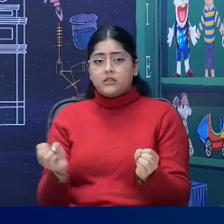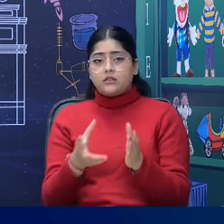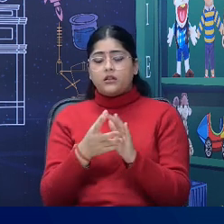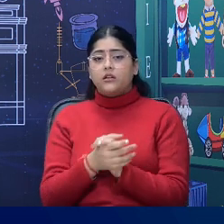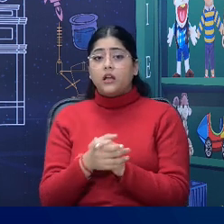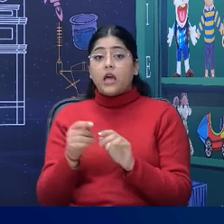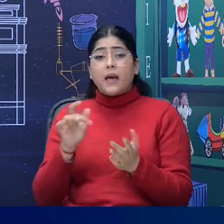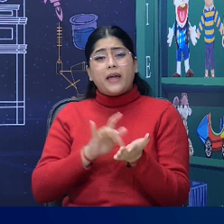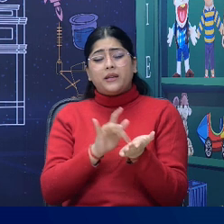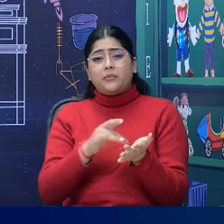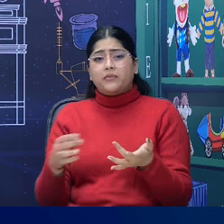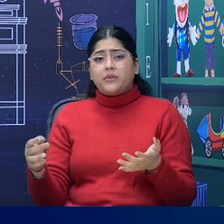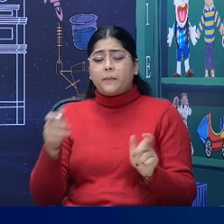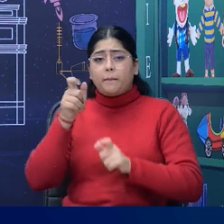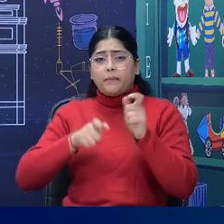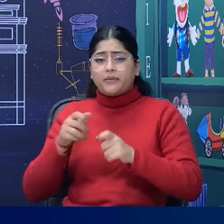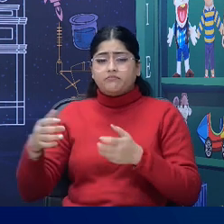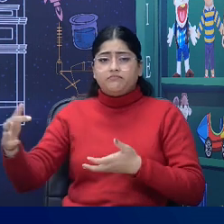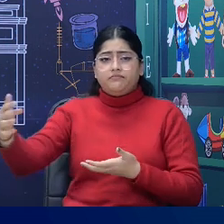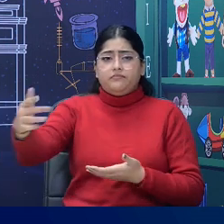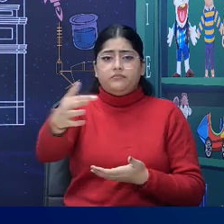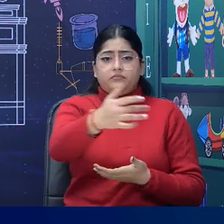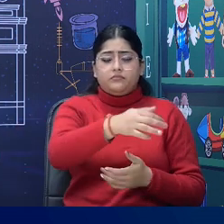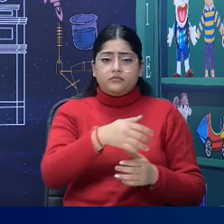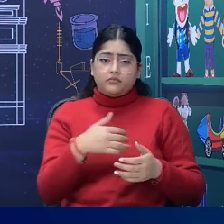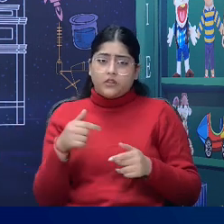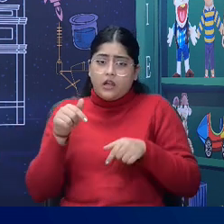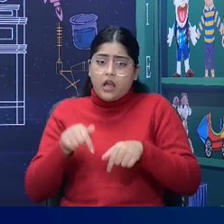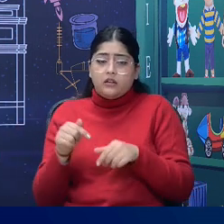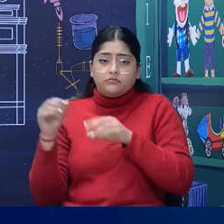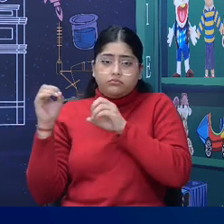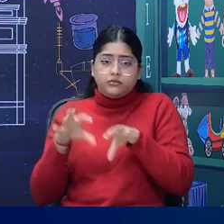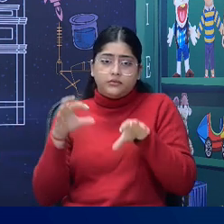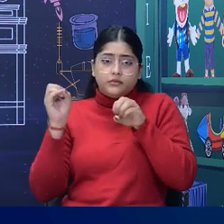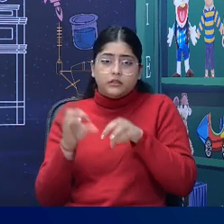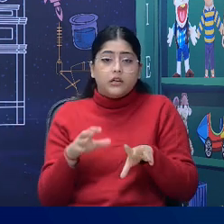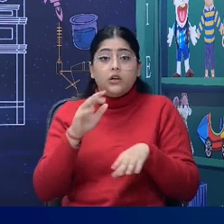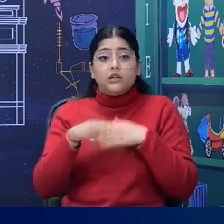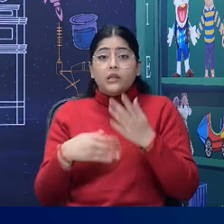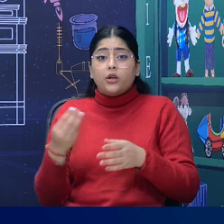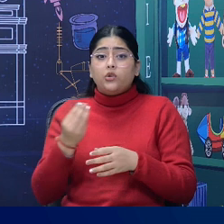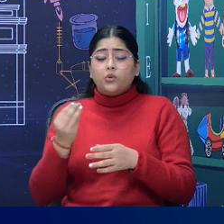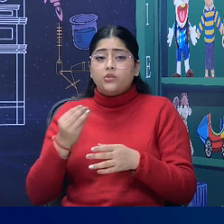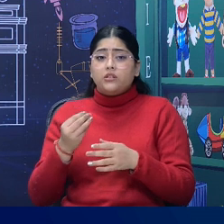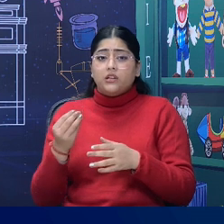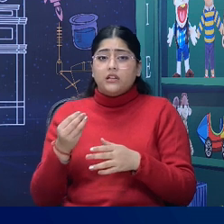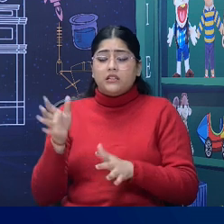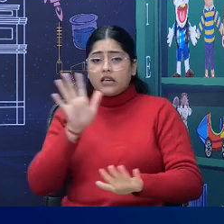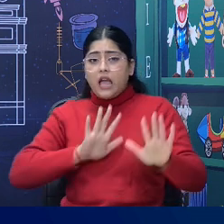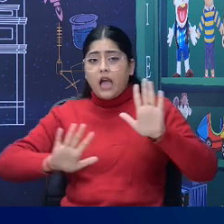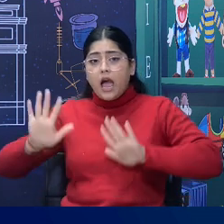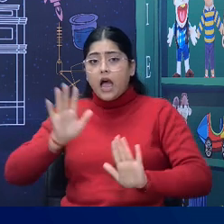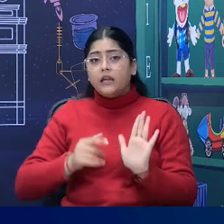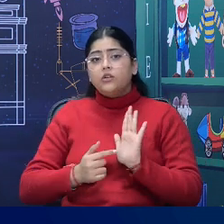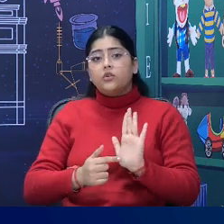लेता बहुत नाटकीय ढंग से कहता अब नाटकीय ढंग से क्यों कहता क्योंकि अगर आप सामान्य तरीके से बोलेंगे तो लोग प्रभावित नहीं होंगे लोग आपकी